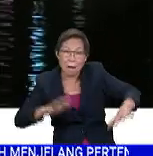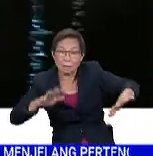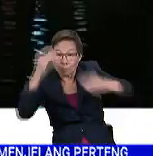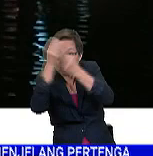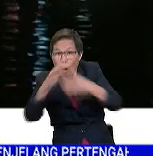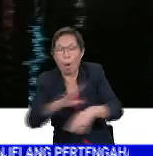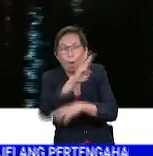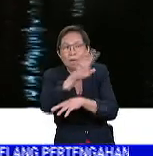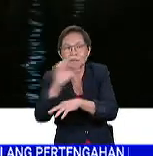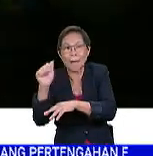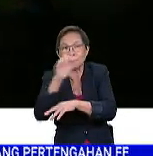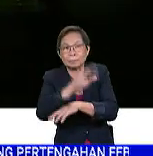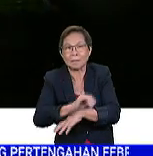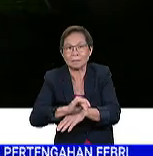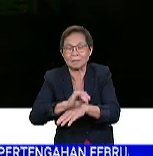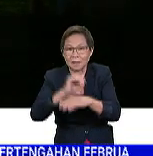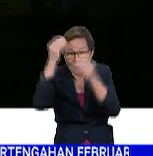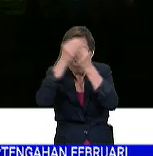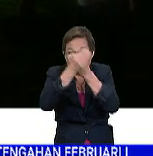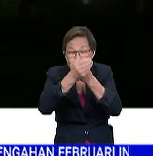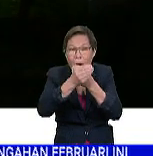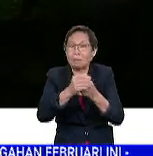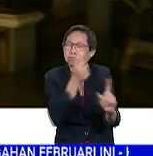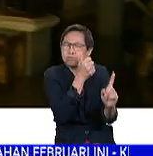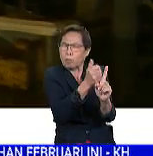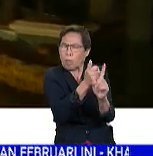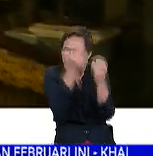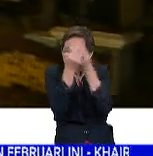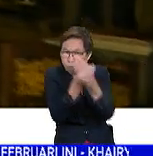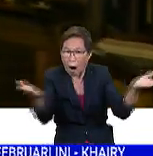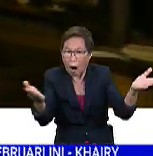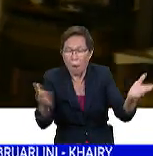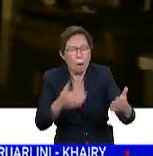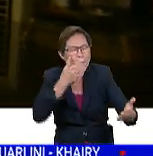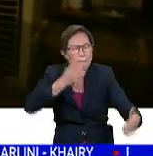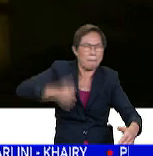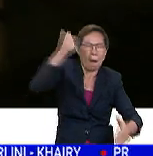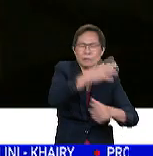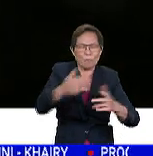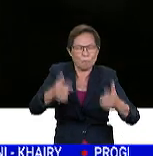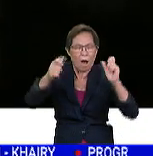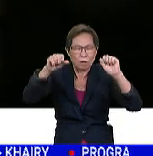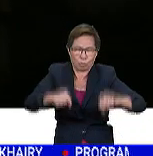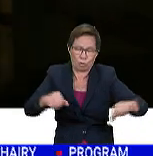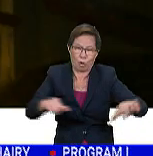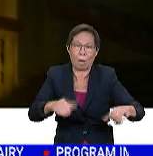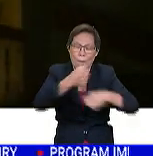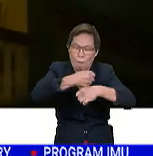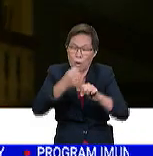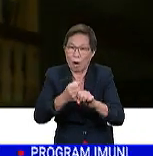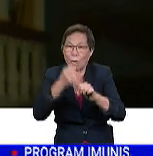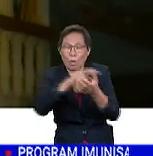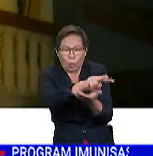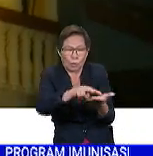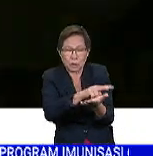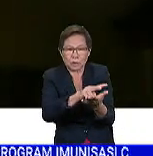penggunaan WhatsApp dan push notification merupakan antara kaedah terbaik dan terpantas yang boleh dilaksana. Penghasilan